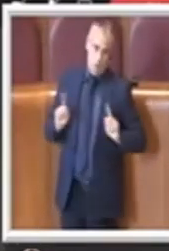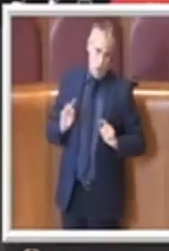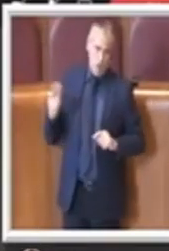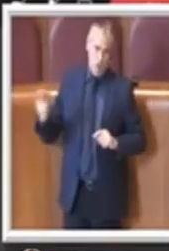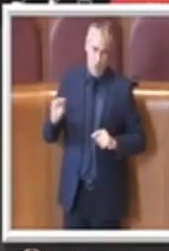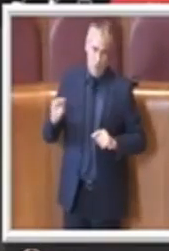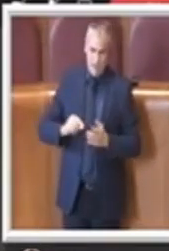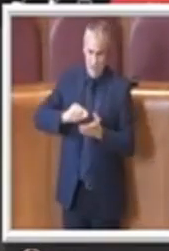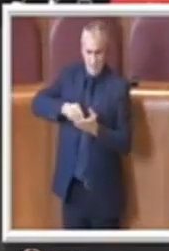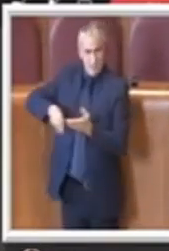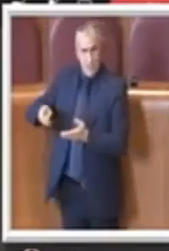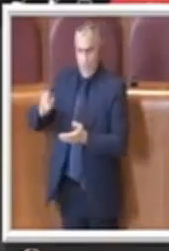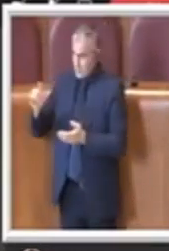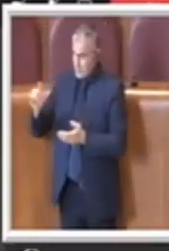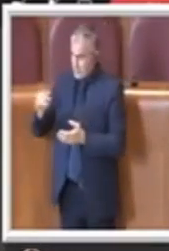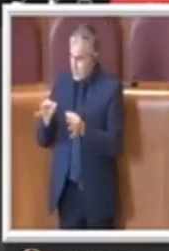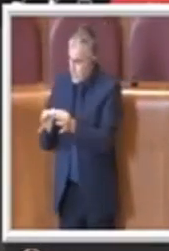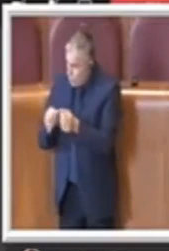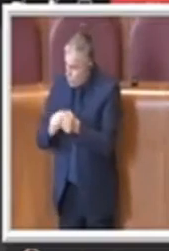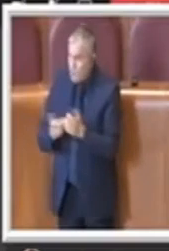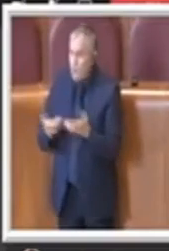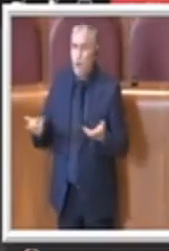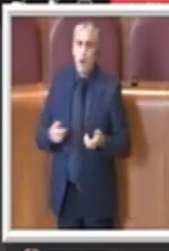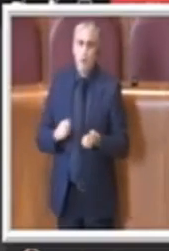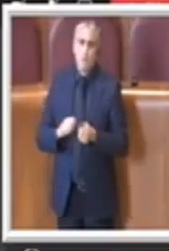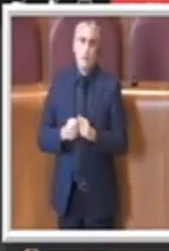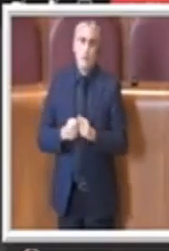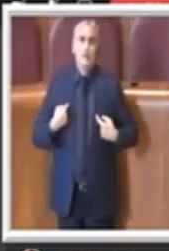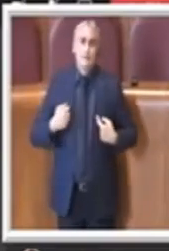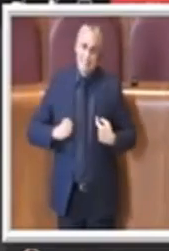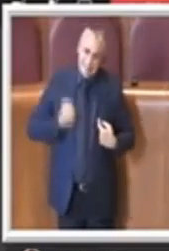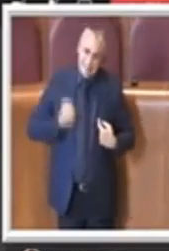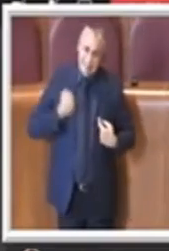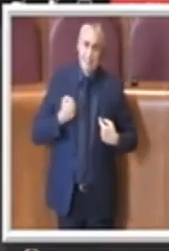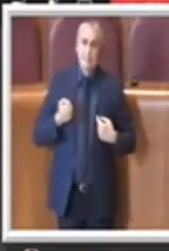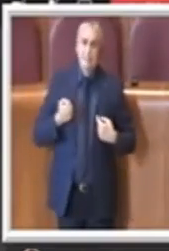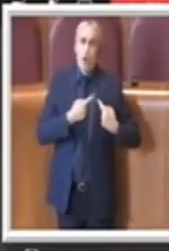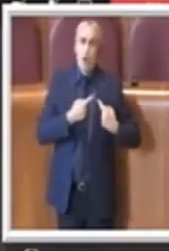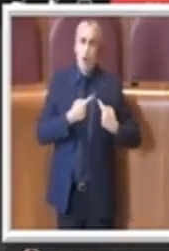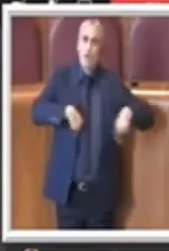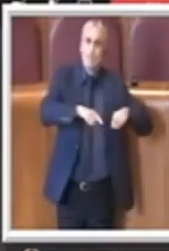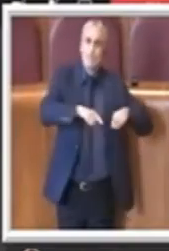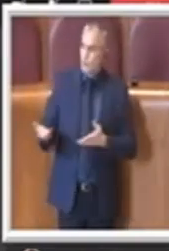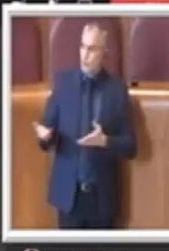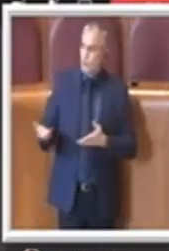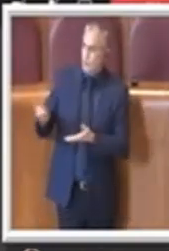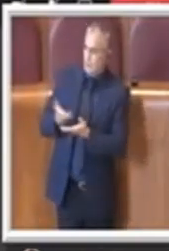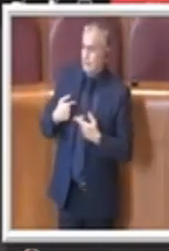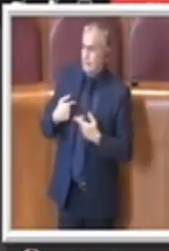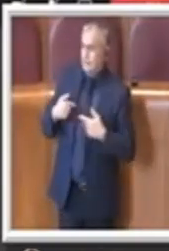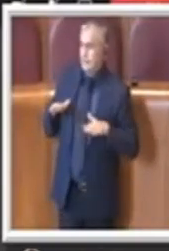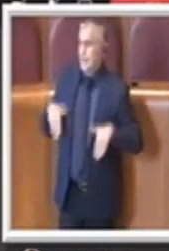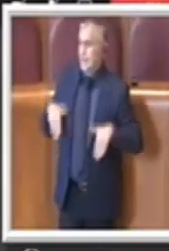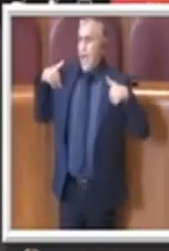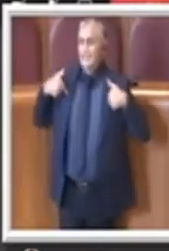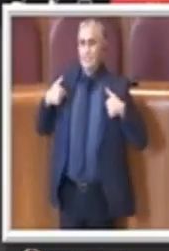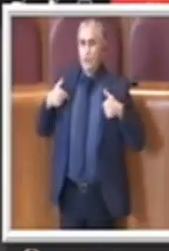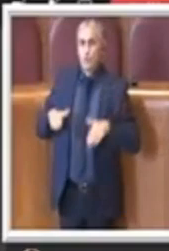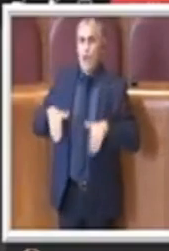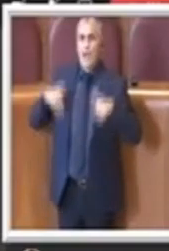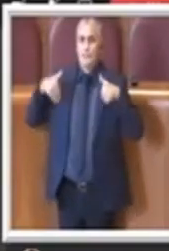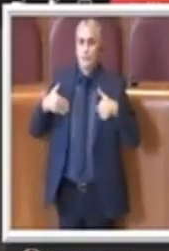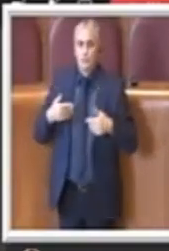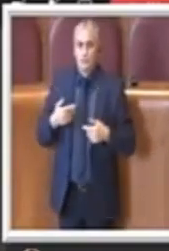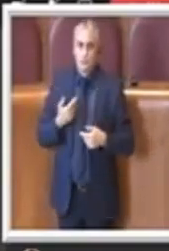farlo questo passaggio a noi è dispiaciuto dover sostenere sulle delibere di iniziativa popolare ma quando presentiamo una